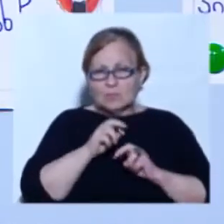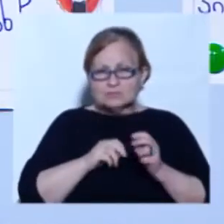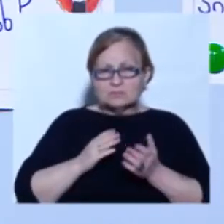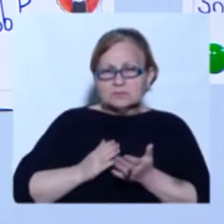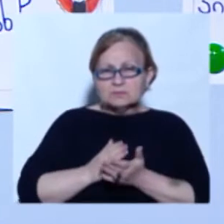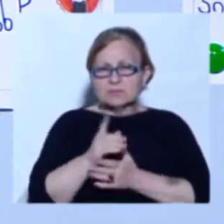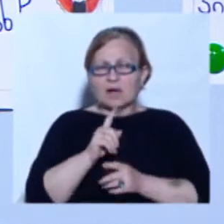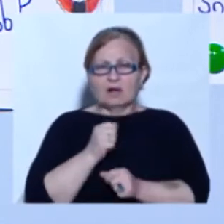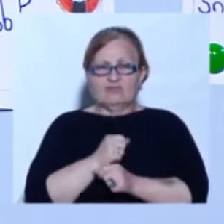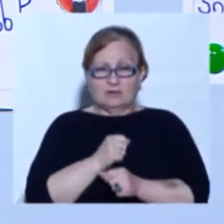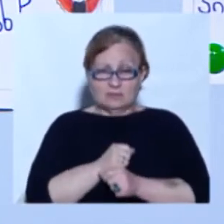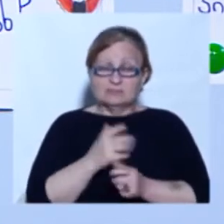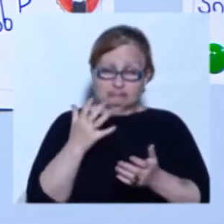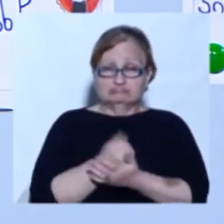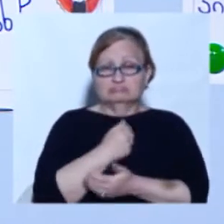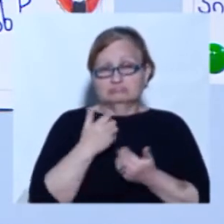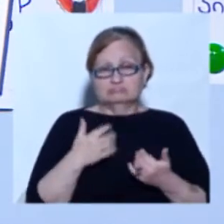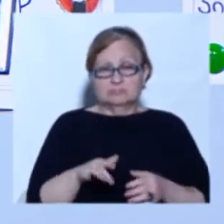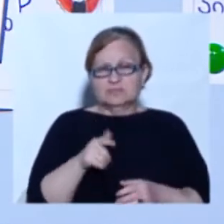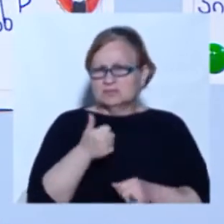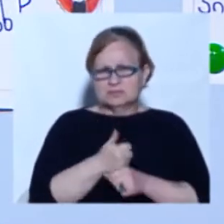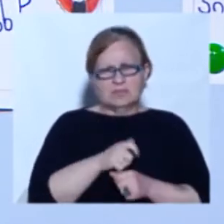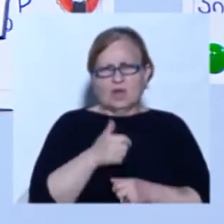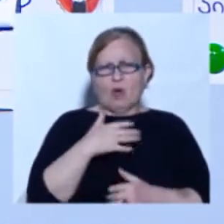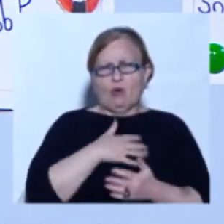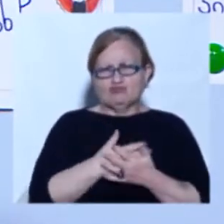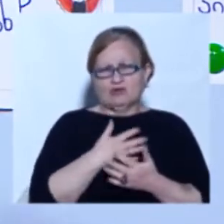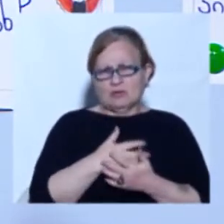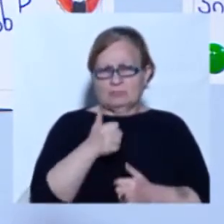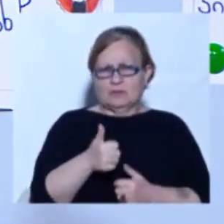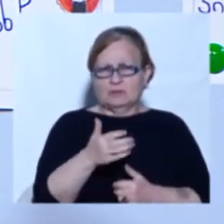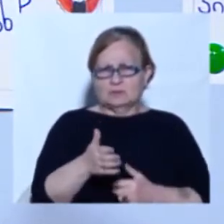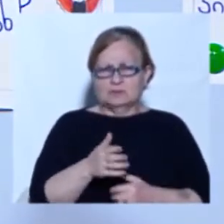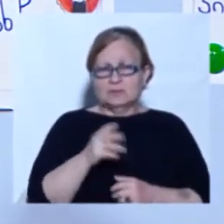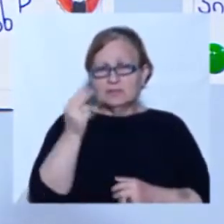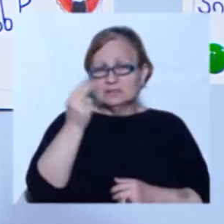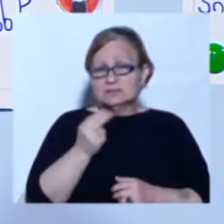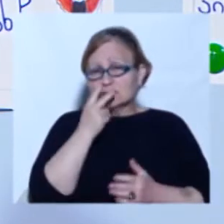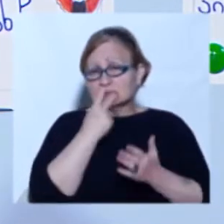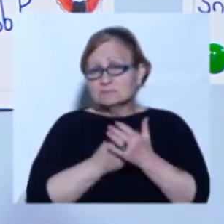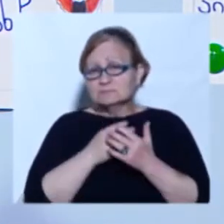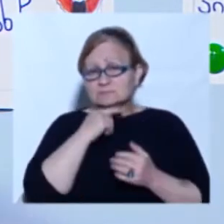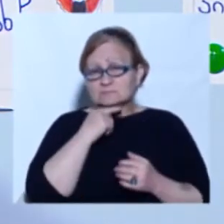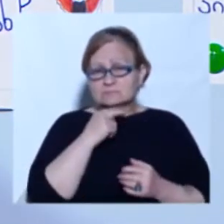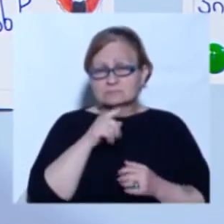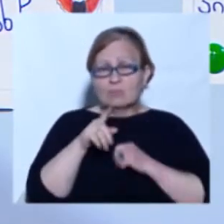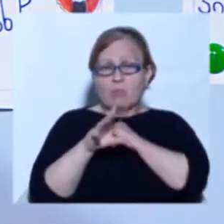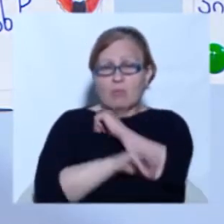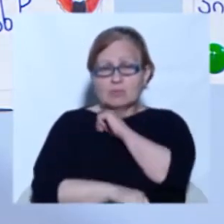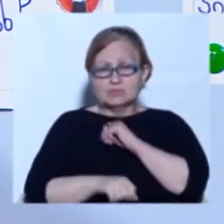გამოსავალი. ძალიან ყოჩაღები არიან. ასევე ნახატებს დავაკვირდეთ, ნახე. მოდი, აი აქ